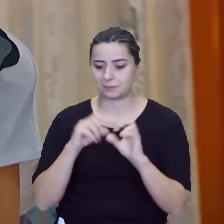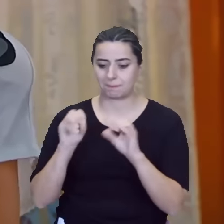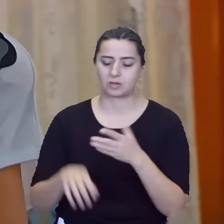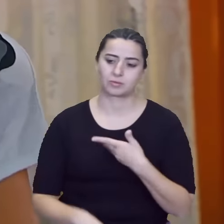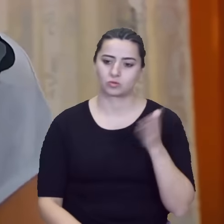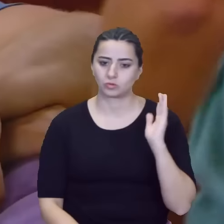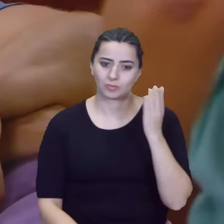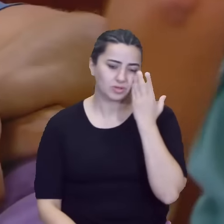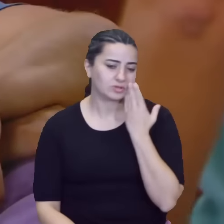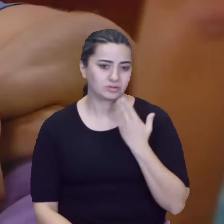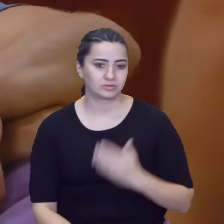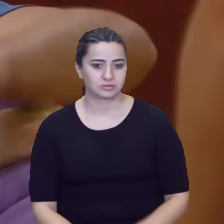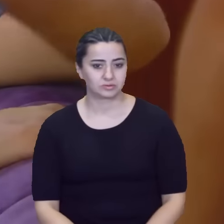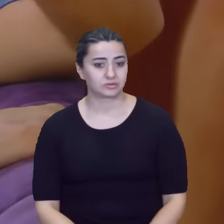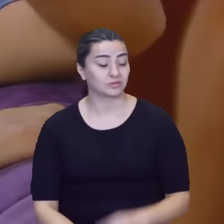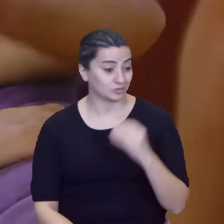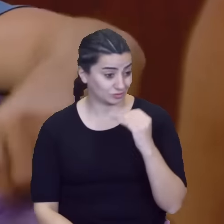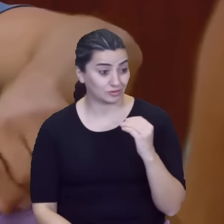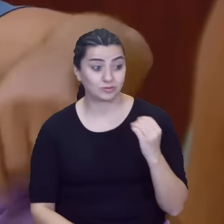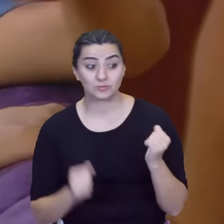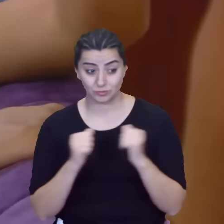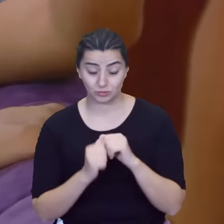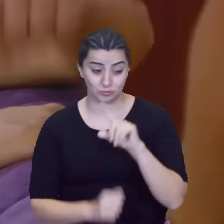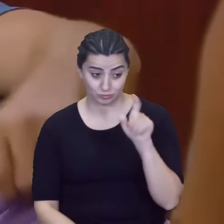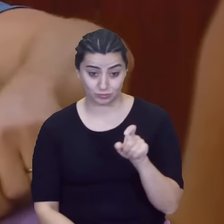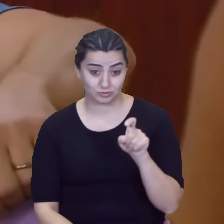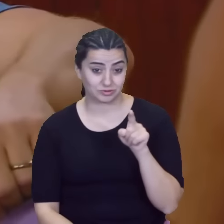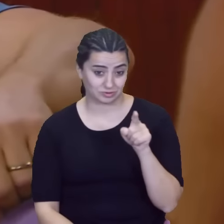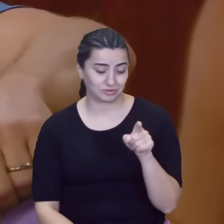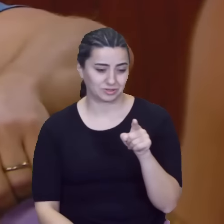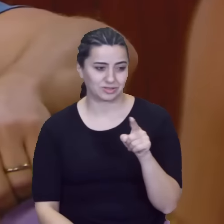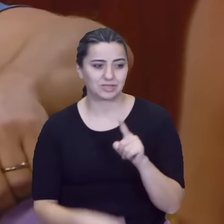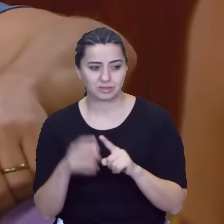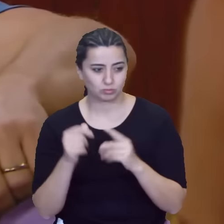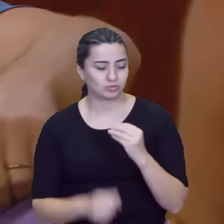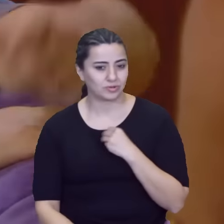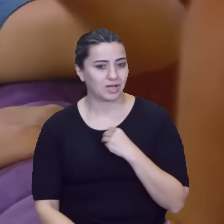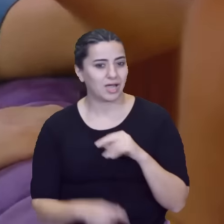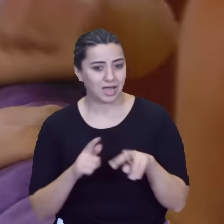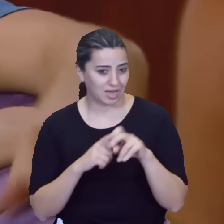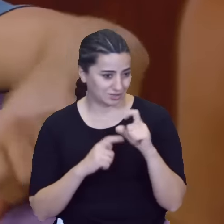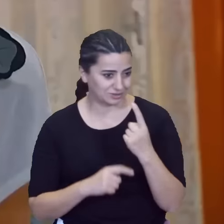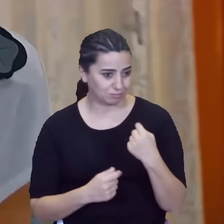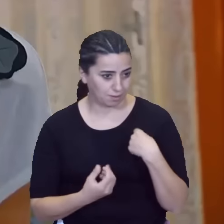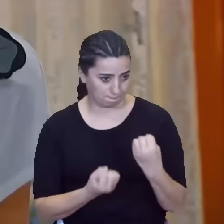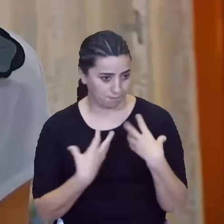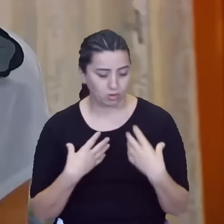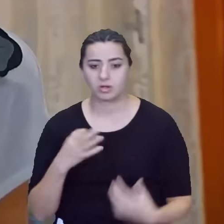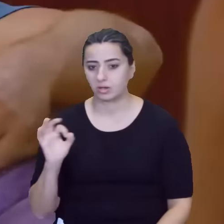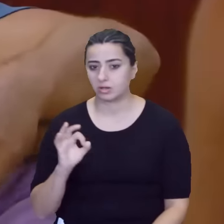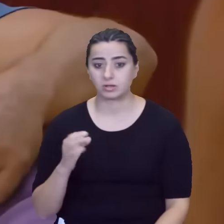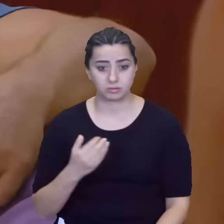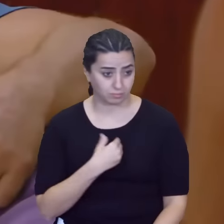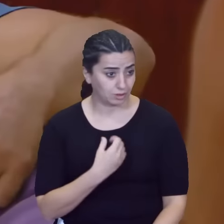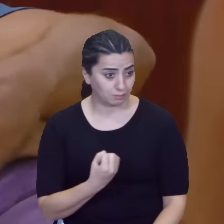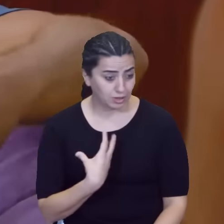bırakıyorum. Gidiyorum izlemeye yayını. Güzel kazık soru geliyor ki sen de zaten ipucunu verdin. Aslı'yı bana mı bırakıyorsun? Evet, sana bırakıyorum.